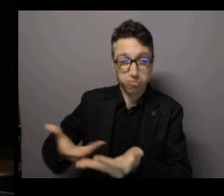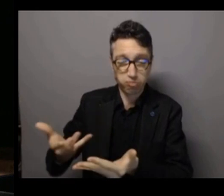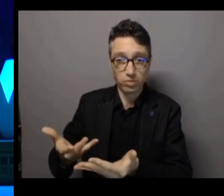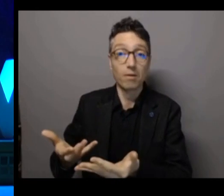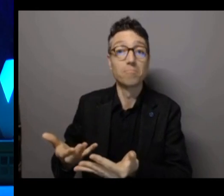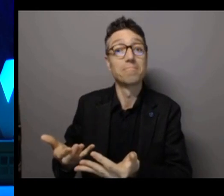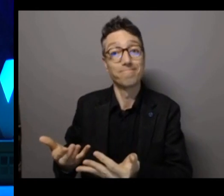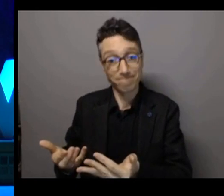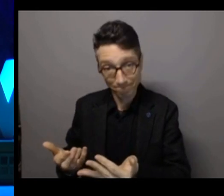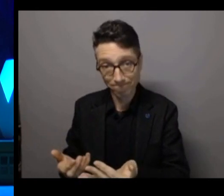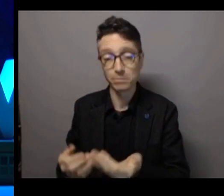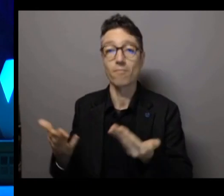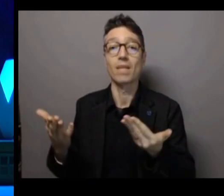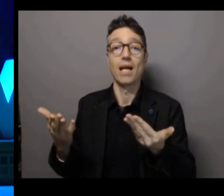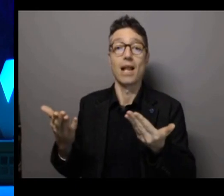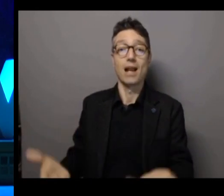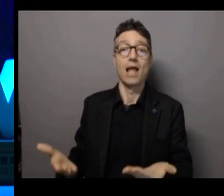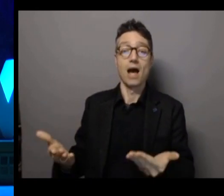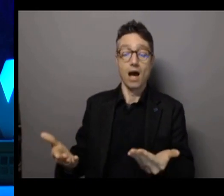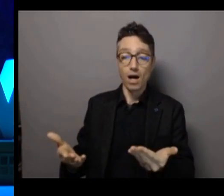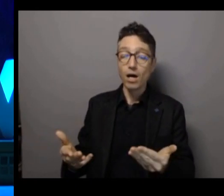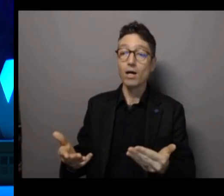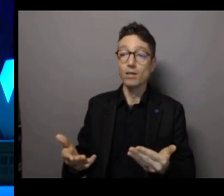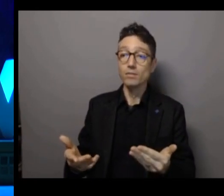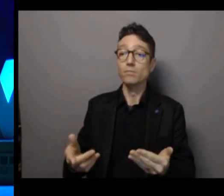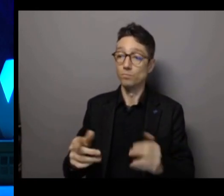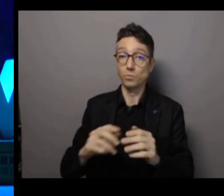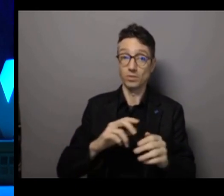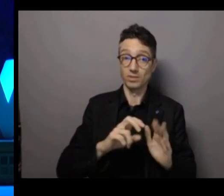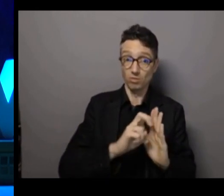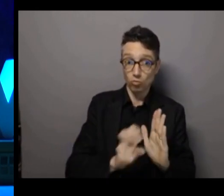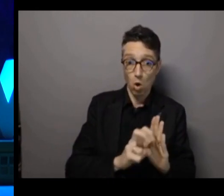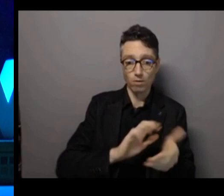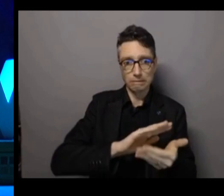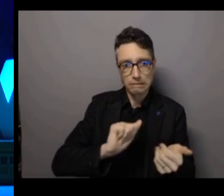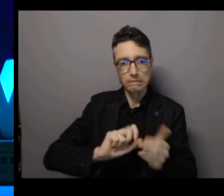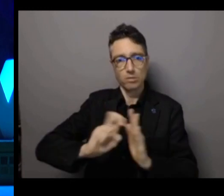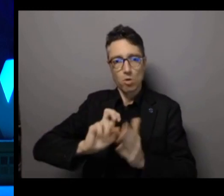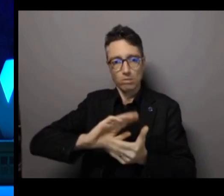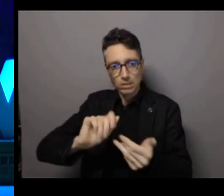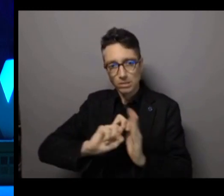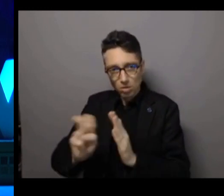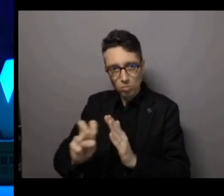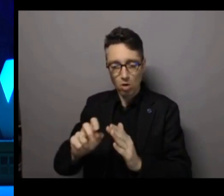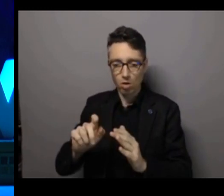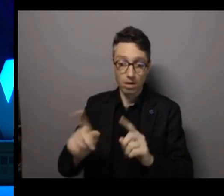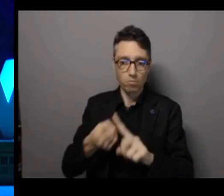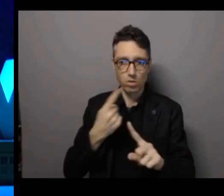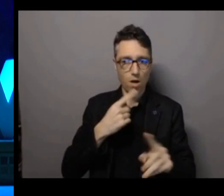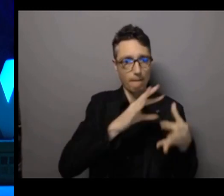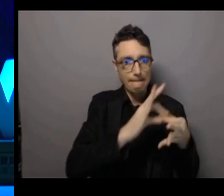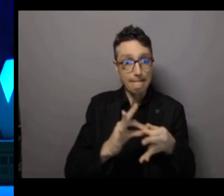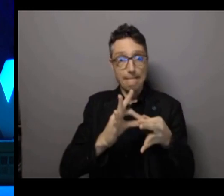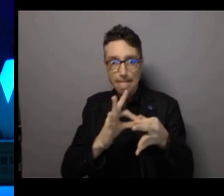bonnes transitions entre chaque mode de transport. On peut dire que c'est inédit, hein, jamais on s'est posé cette question justement de la